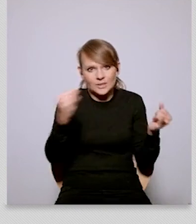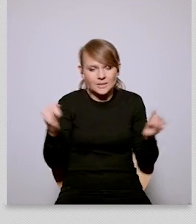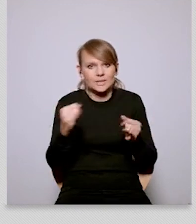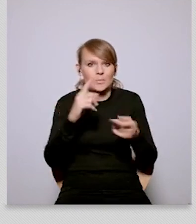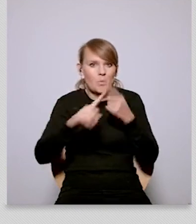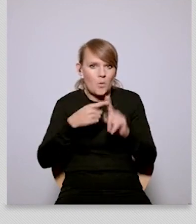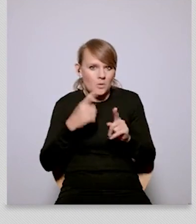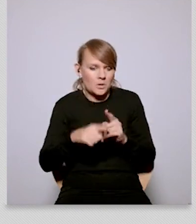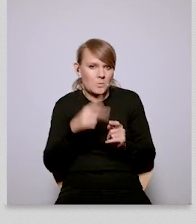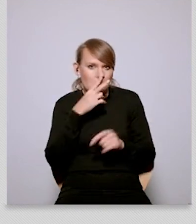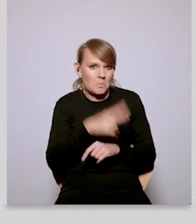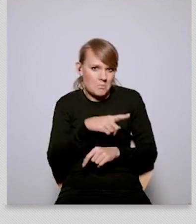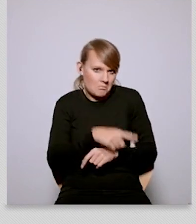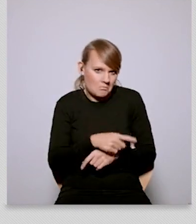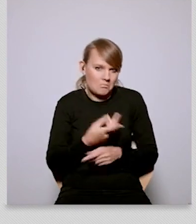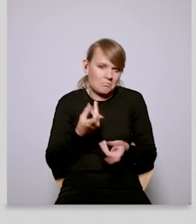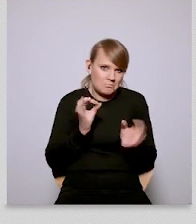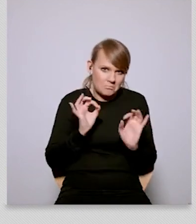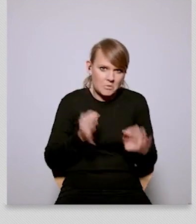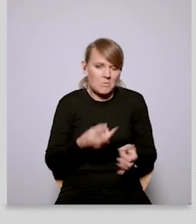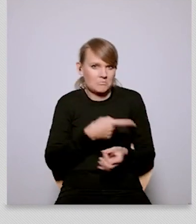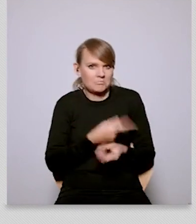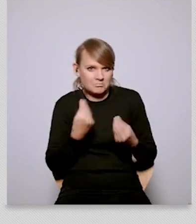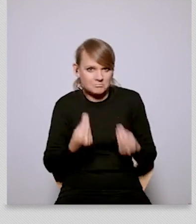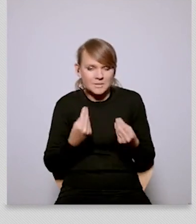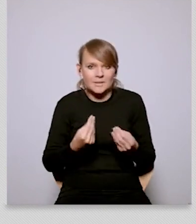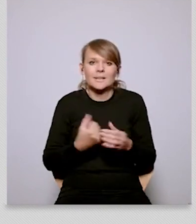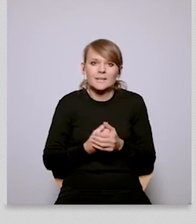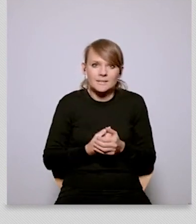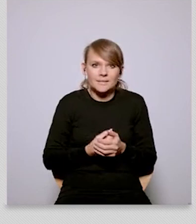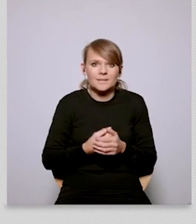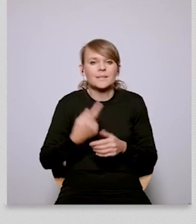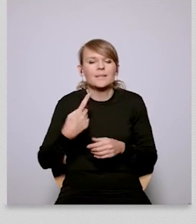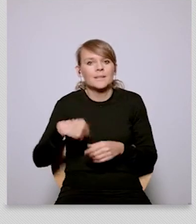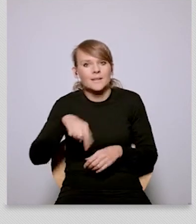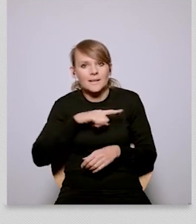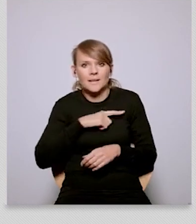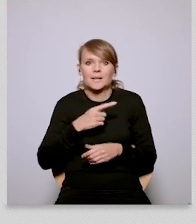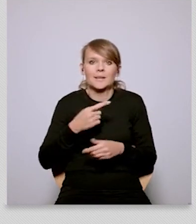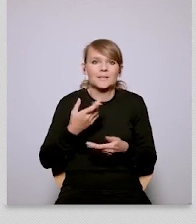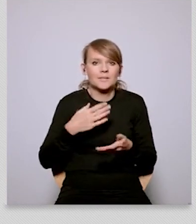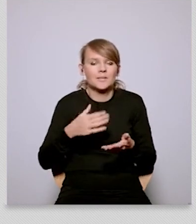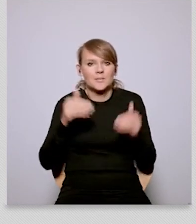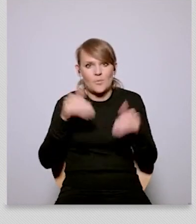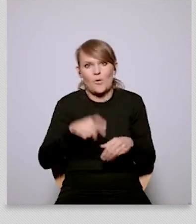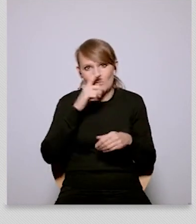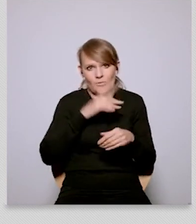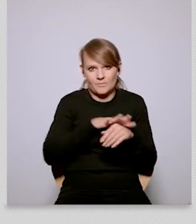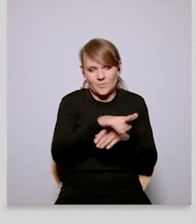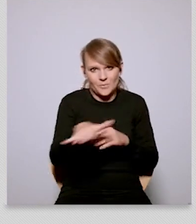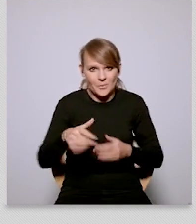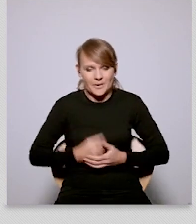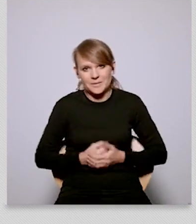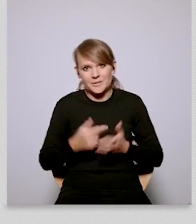polityków grup interesów w całej Europie i tutaj ta nasza awangardowość może mieć najbardziej zły wyraz to